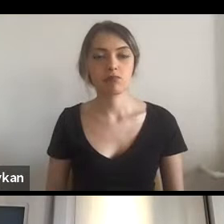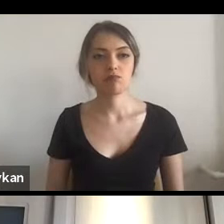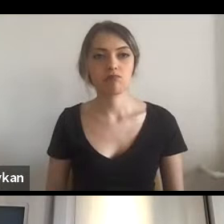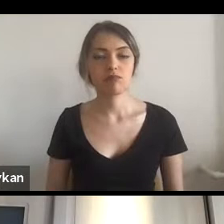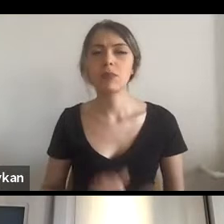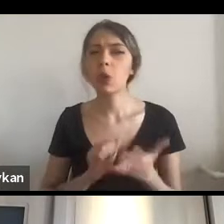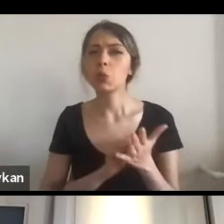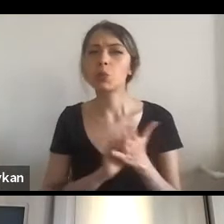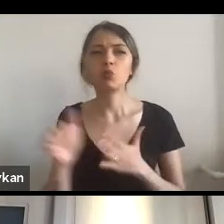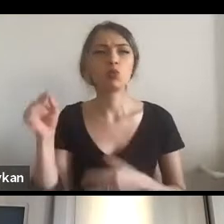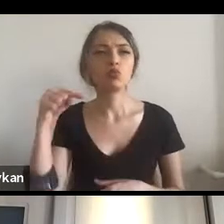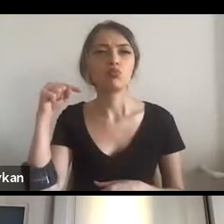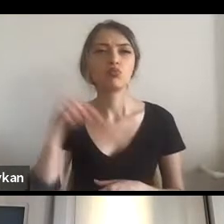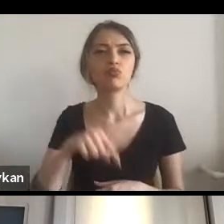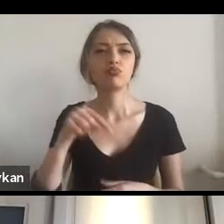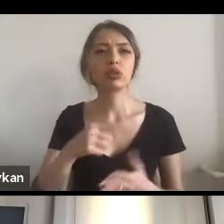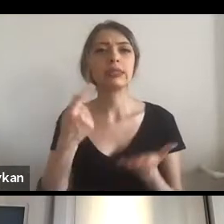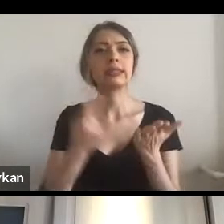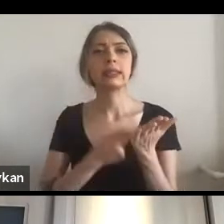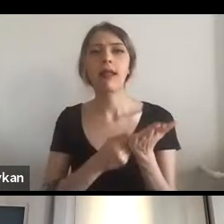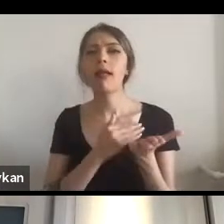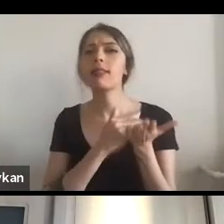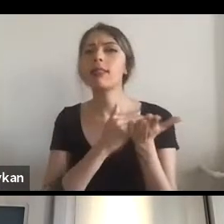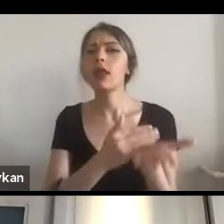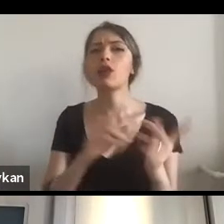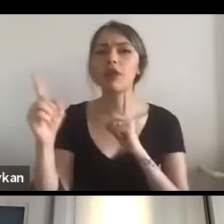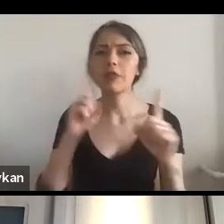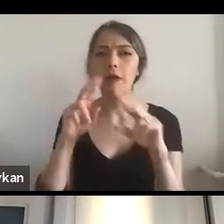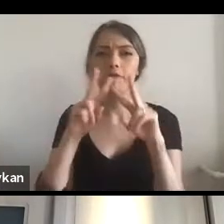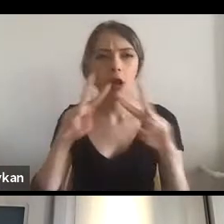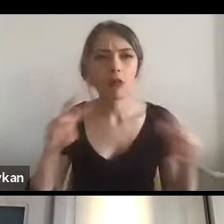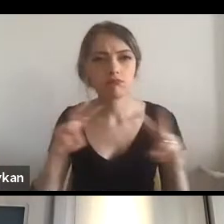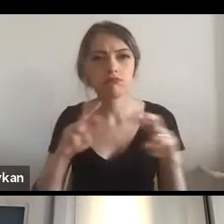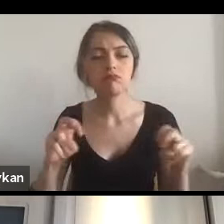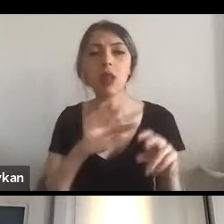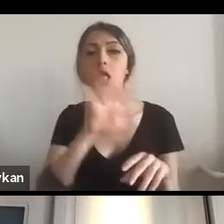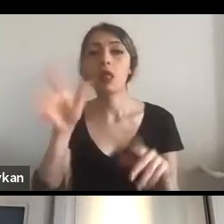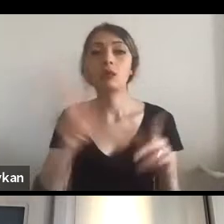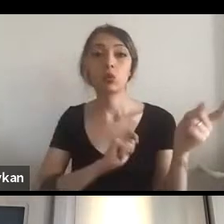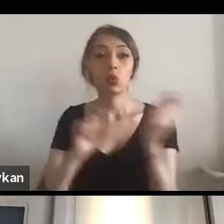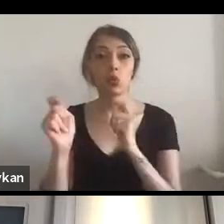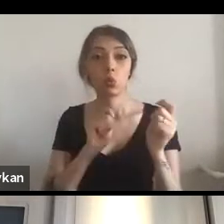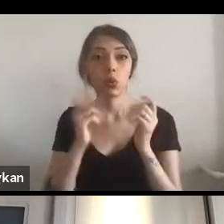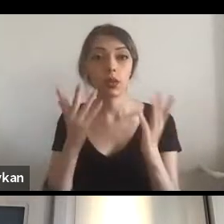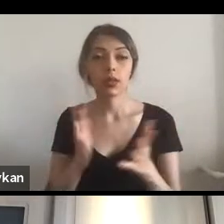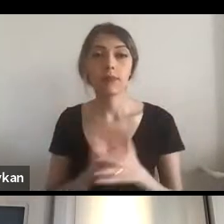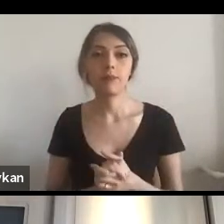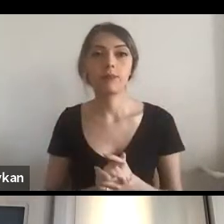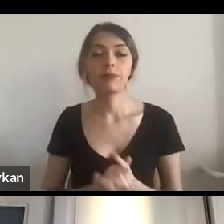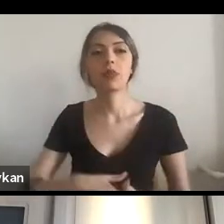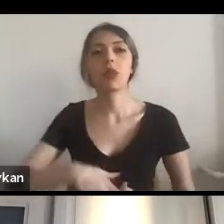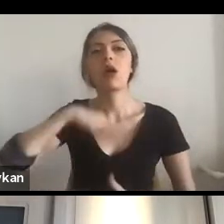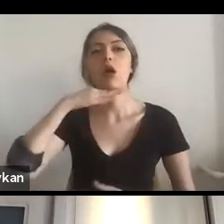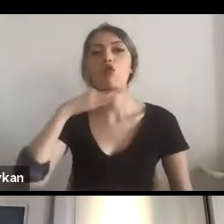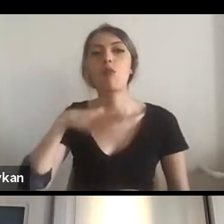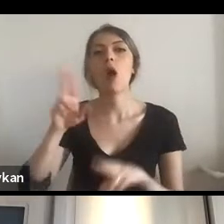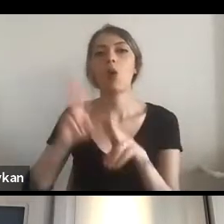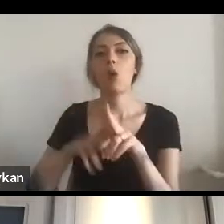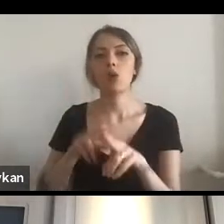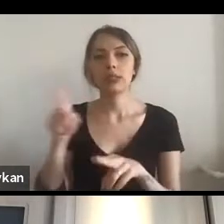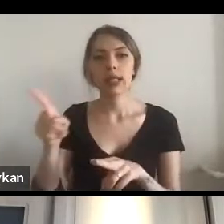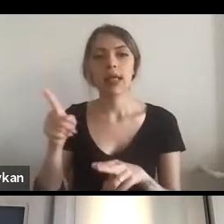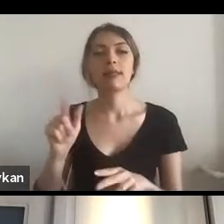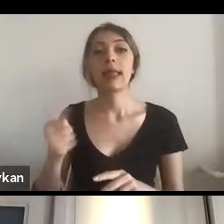Tüm bu elinizdeki dilekçeleri, dava analizlerini vesaireyi kullanarak aslında işte Avrupa Konseyi'nin